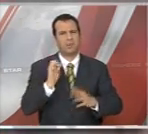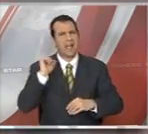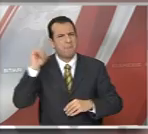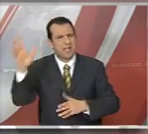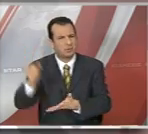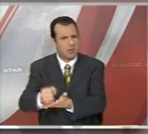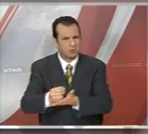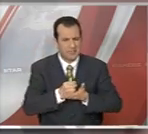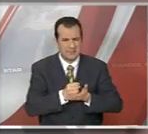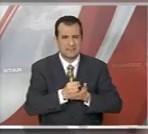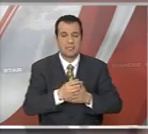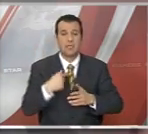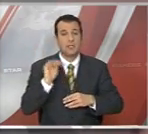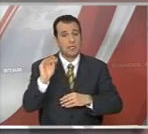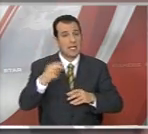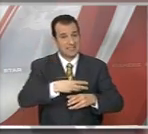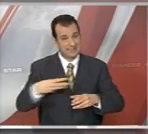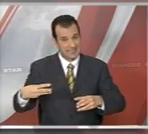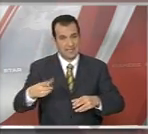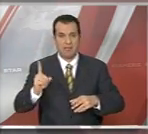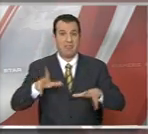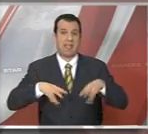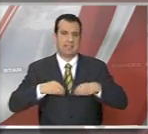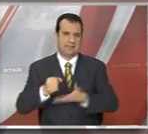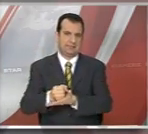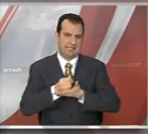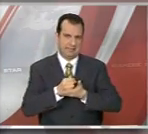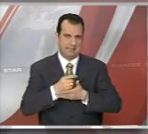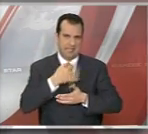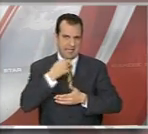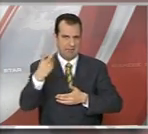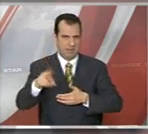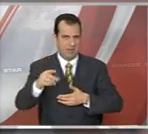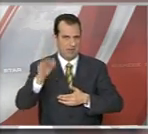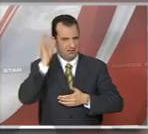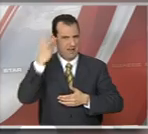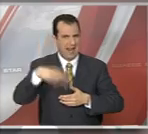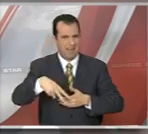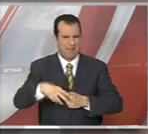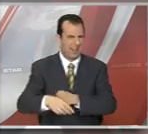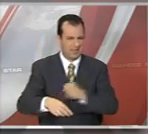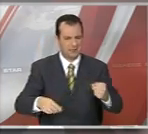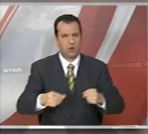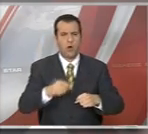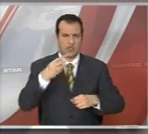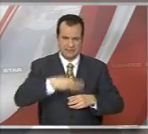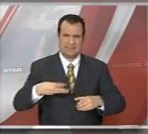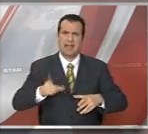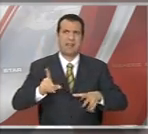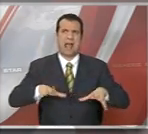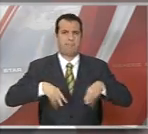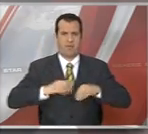όποιας μορφής και ο συριζα δεν αποδέχτηκε βεβαίως αυτή τη στήριξη και αυτή τη δήλωση στήριξης της μάρη λεπέν έτσι να το λέ να το πούμε και αυτό να το